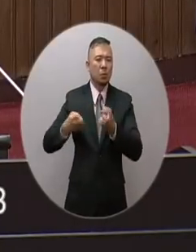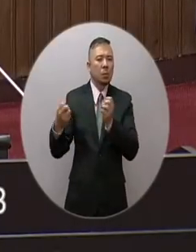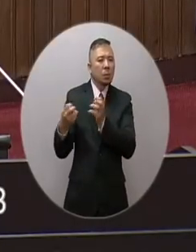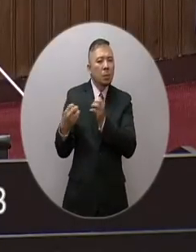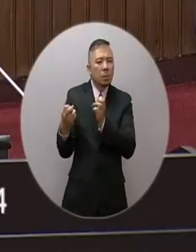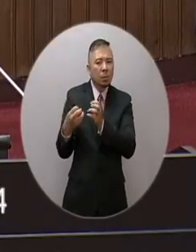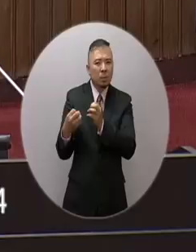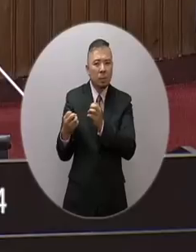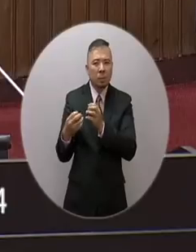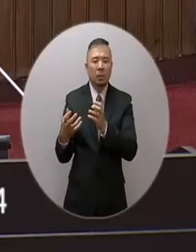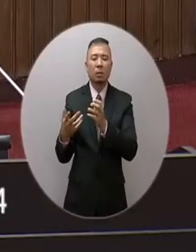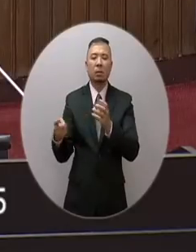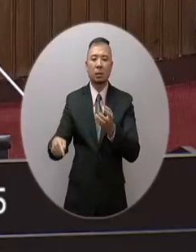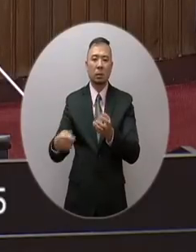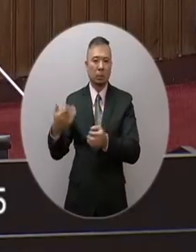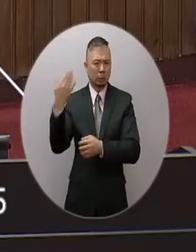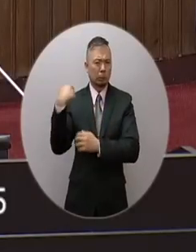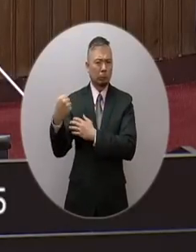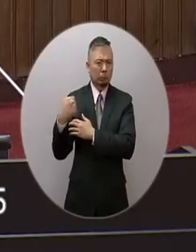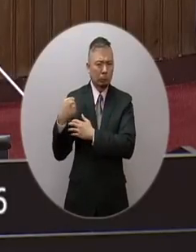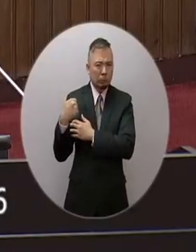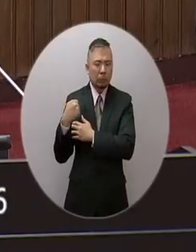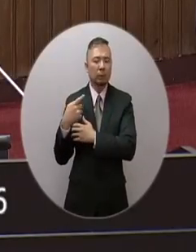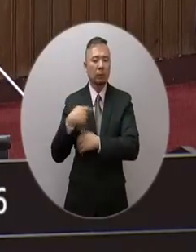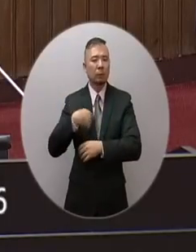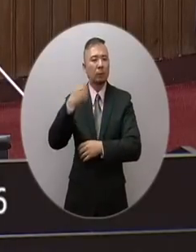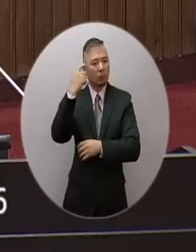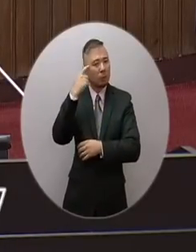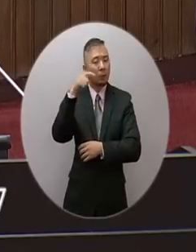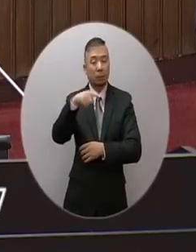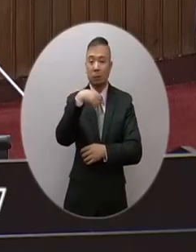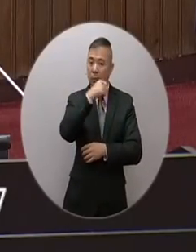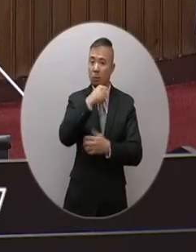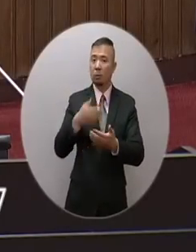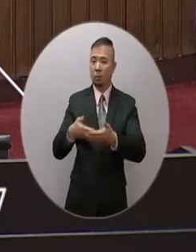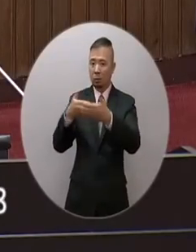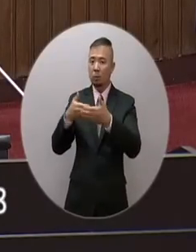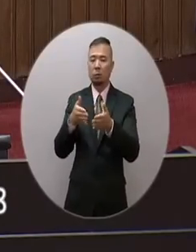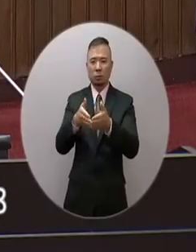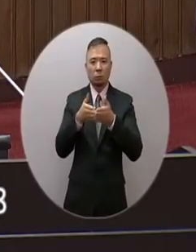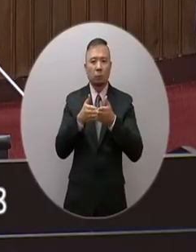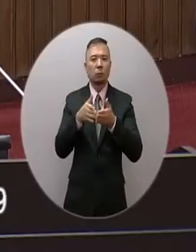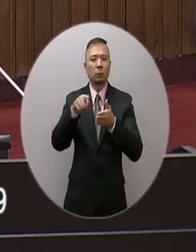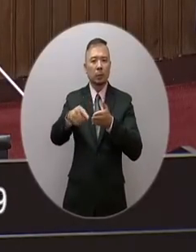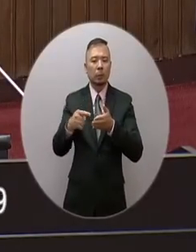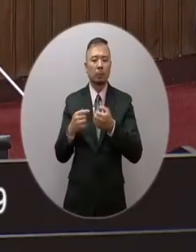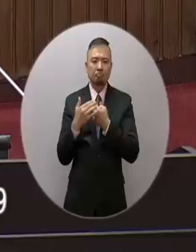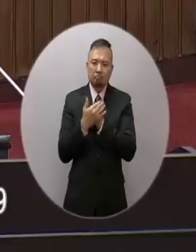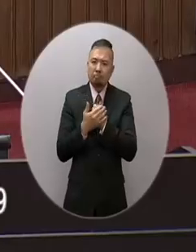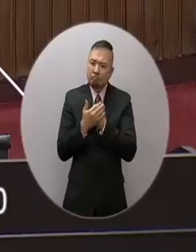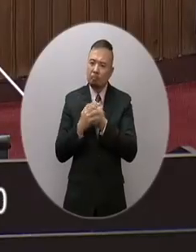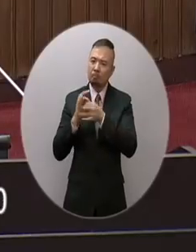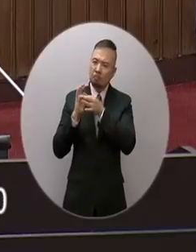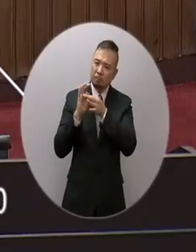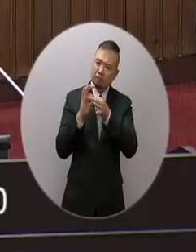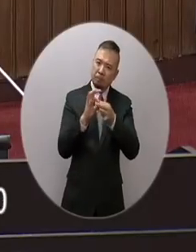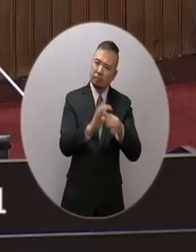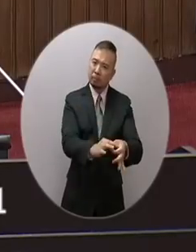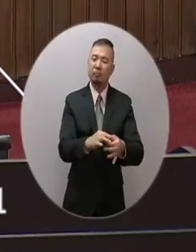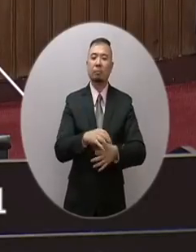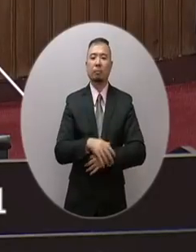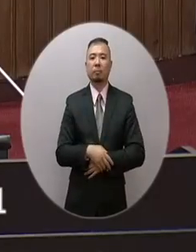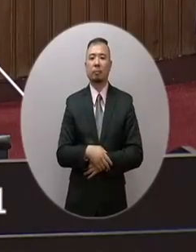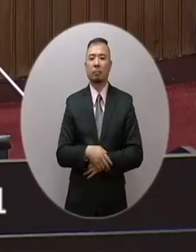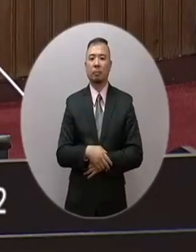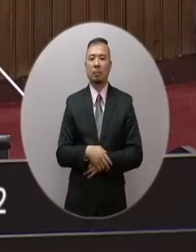的现状与成果，两岸都应该共同遵循与维护，并在这个既有的事实与